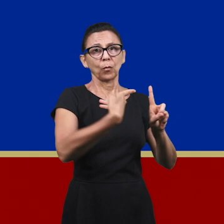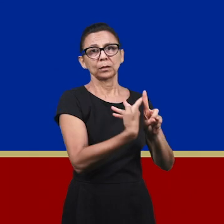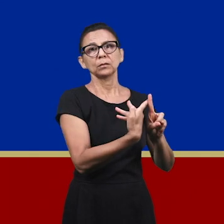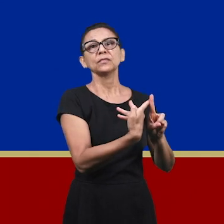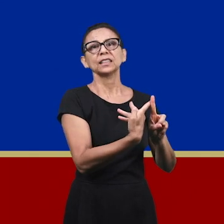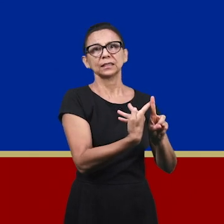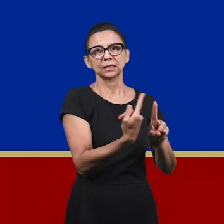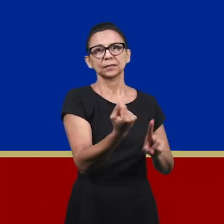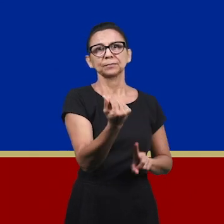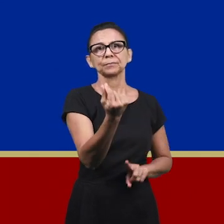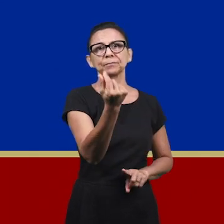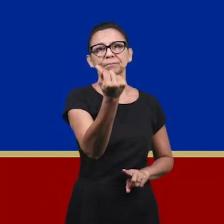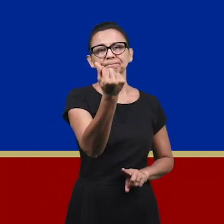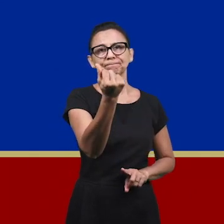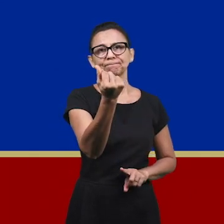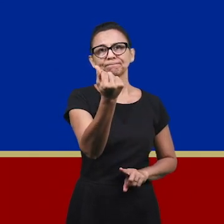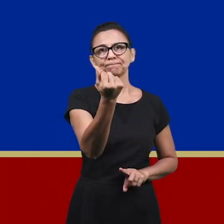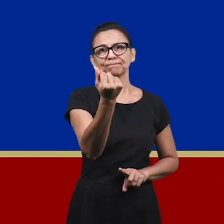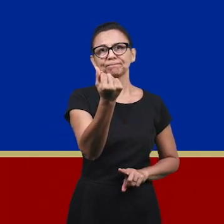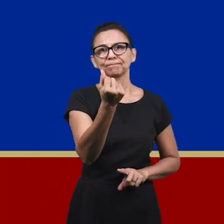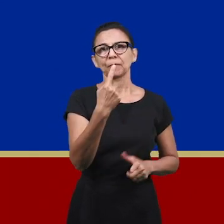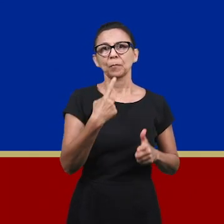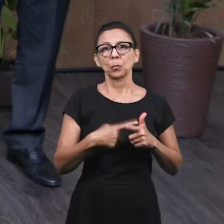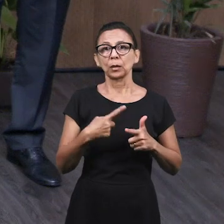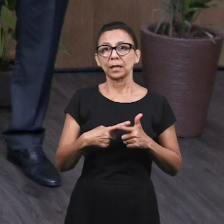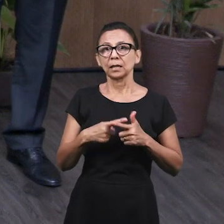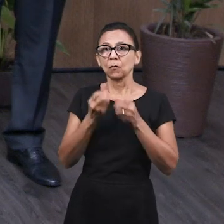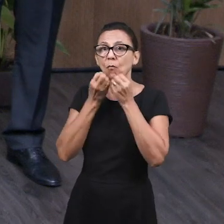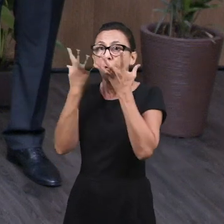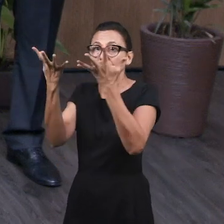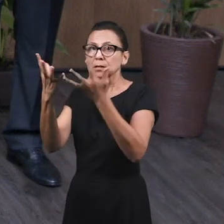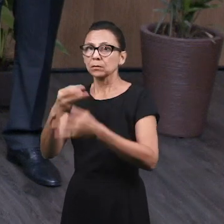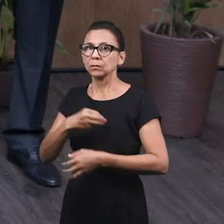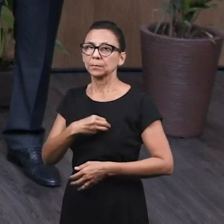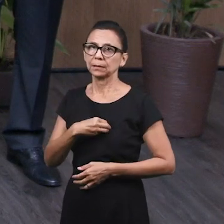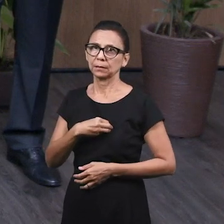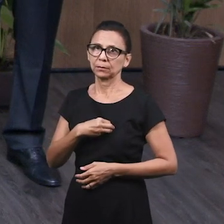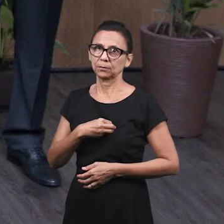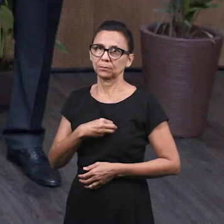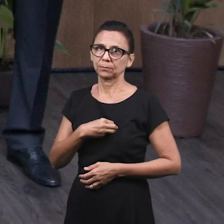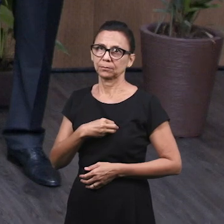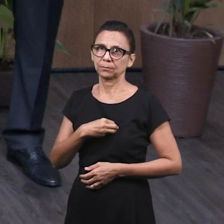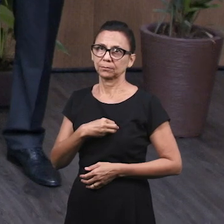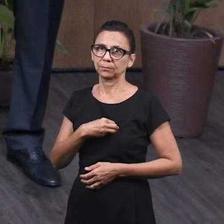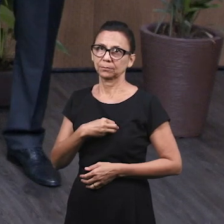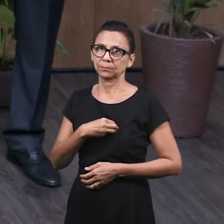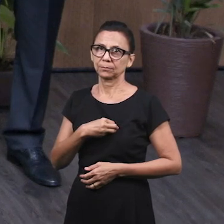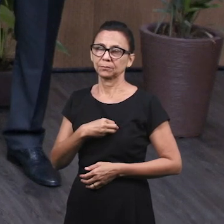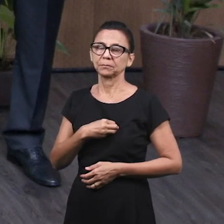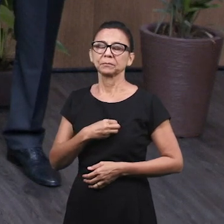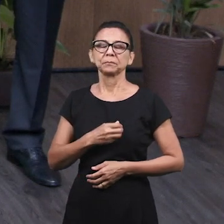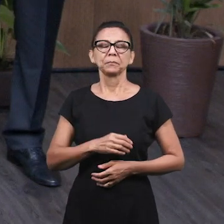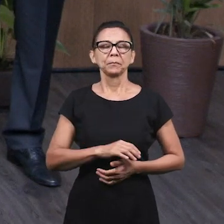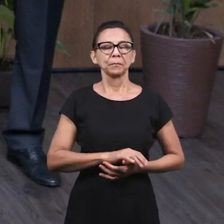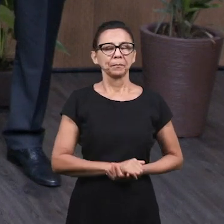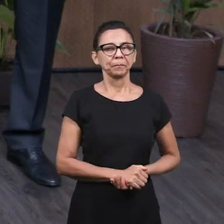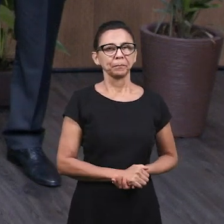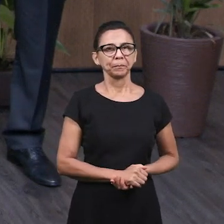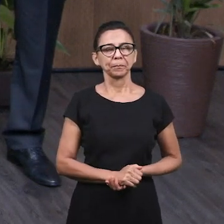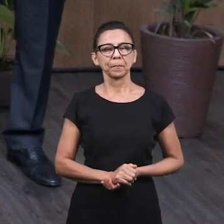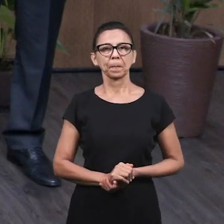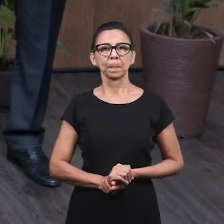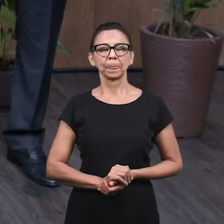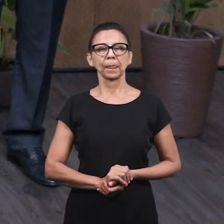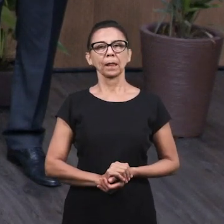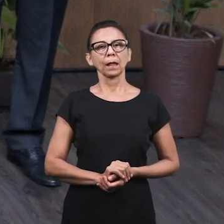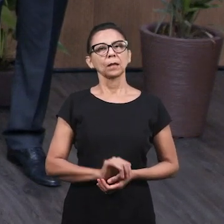repentait. Zachée a été élu par Dieu Père, appelé par le Fils Jésus. Et il est entré dans